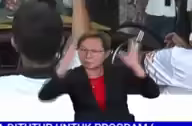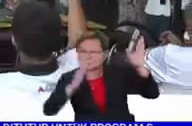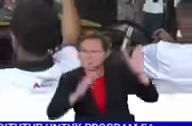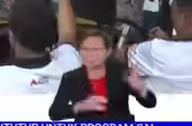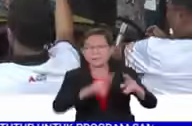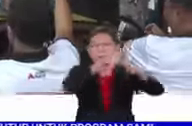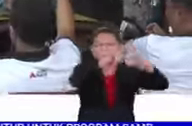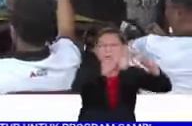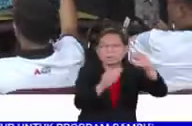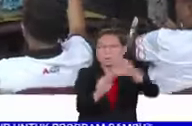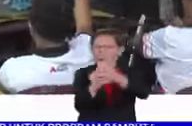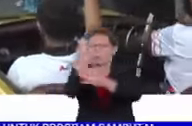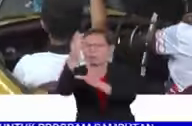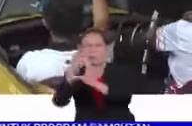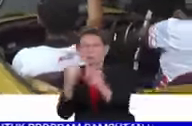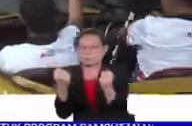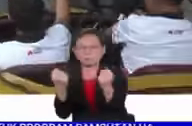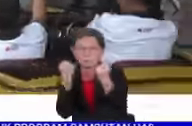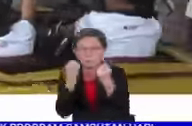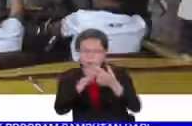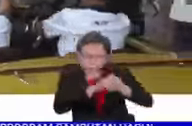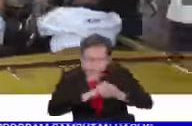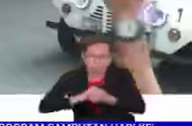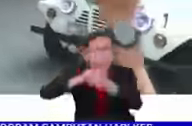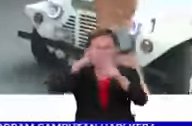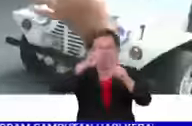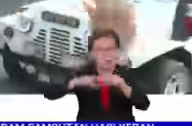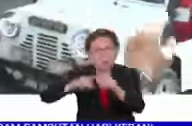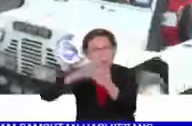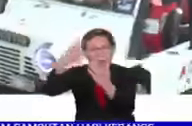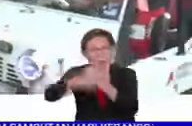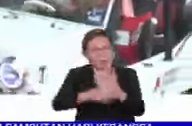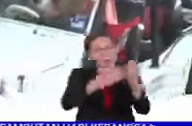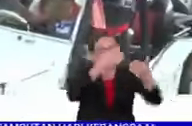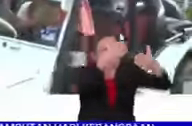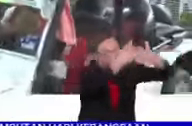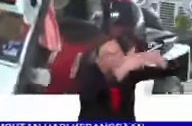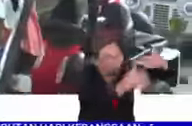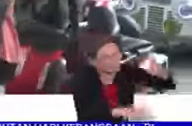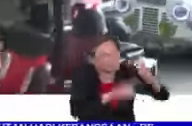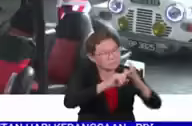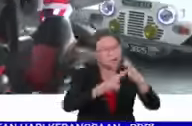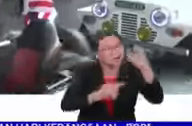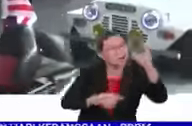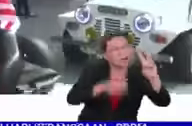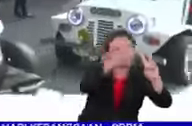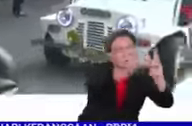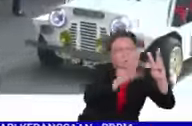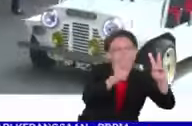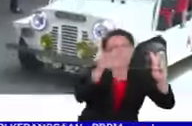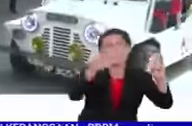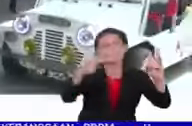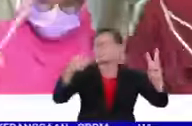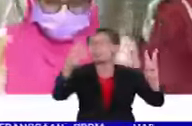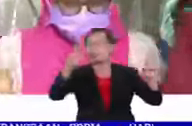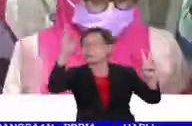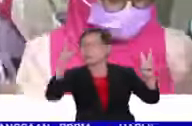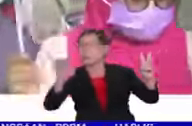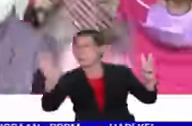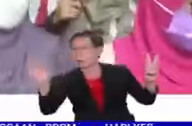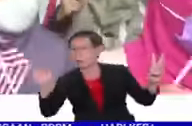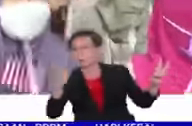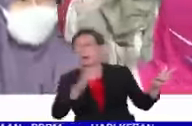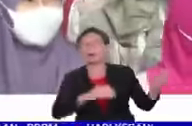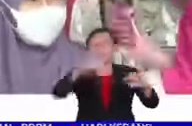Dengan hashtag Agrobank Teguh Bersama, berbagai program disusun bermula 16 Ogos hingga 16 September dalam